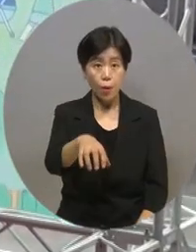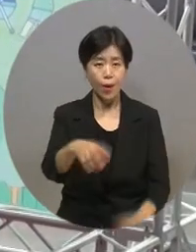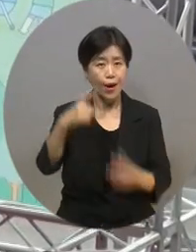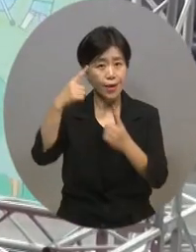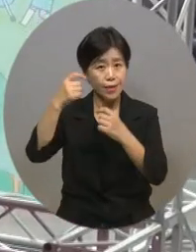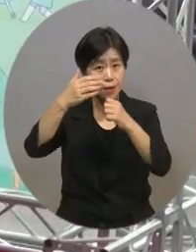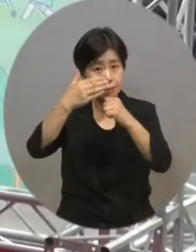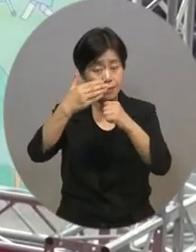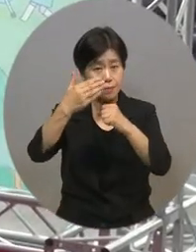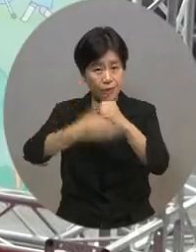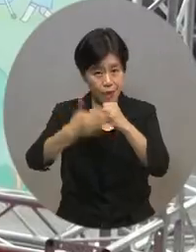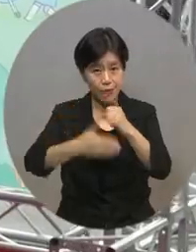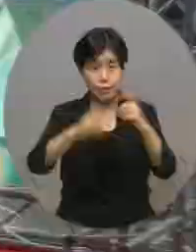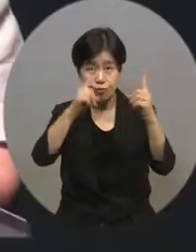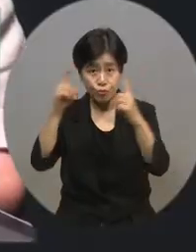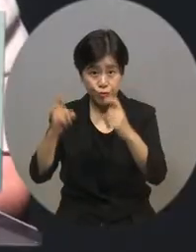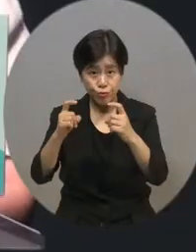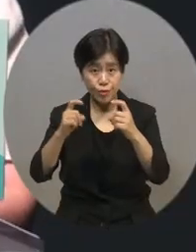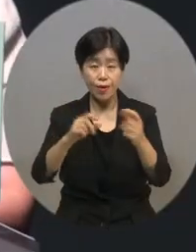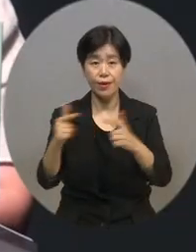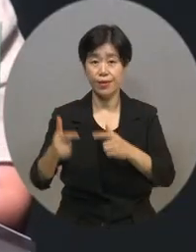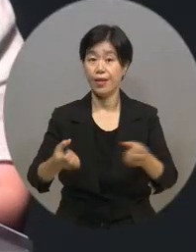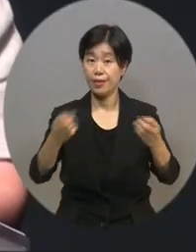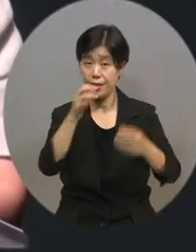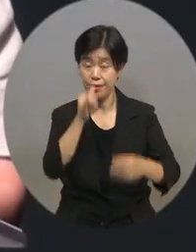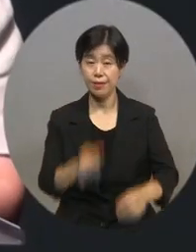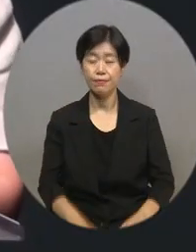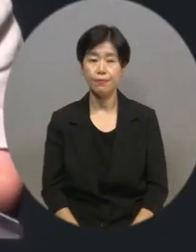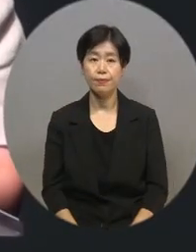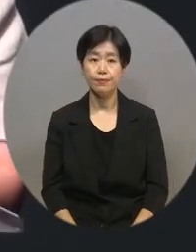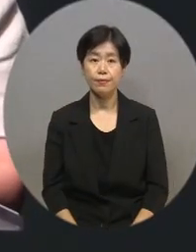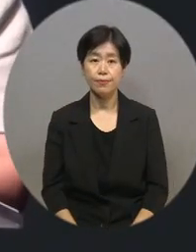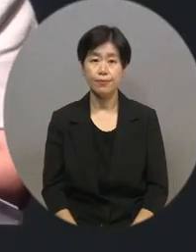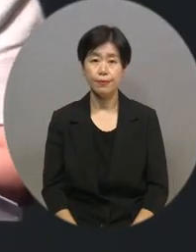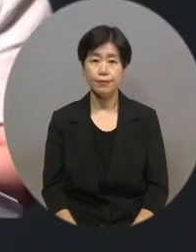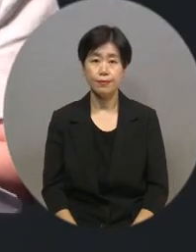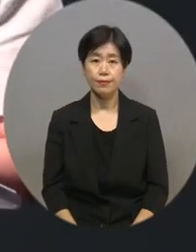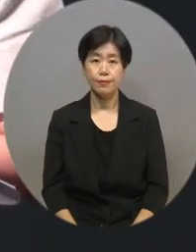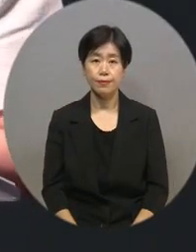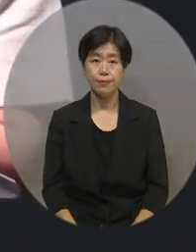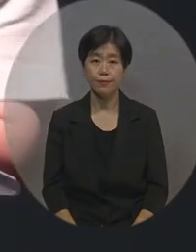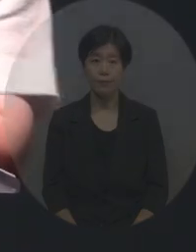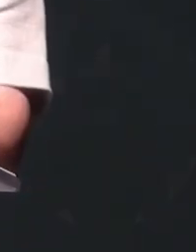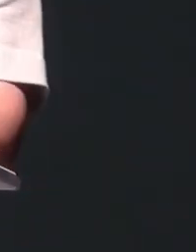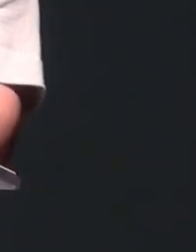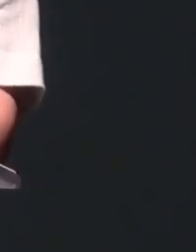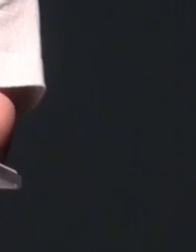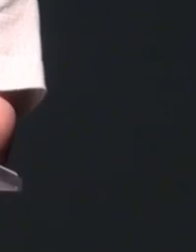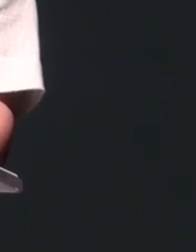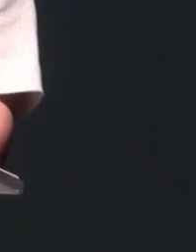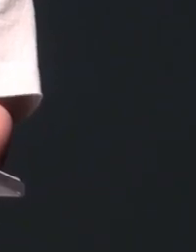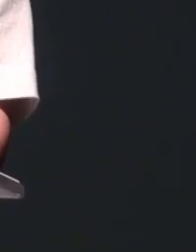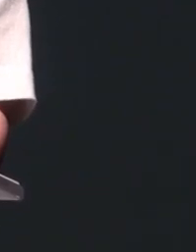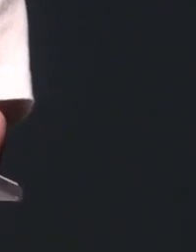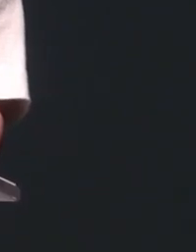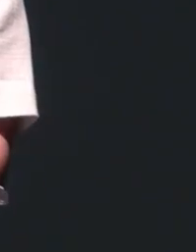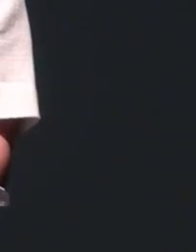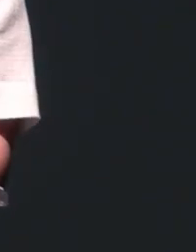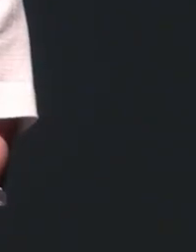기념사진, 이벤트 참여로 북적입니다. 오늘은 사회복지의 날, 25회를 맞이하는 바로 우리의